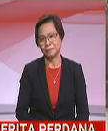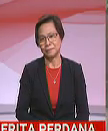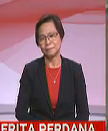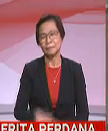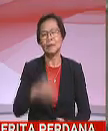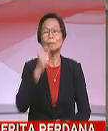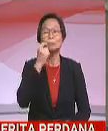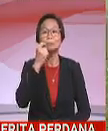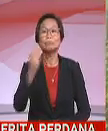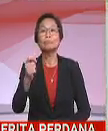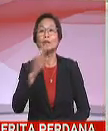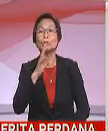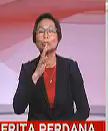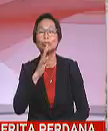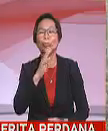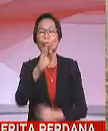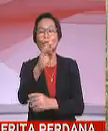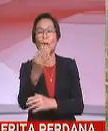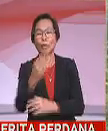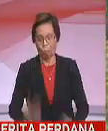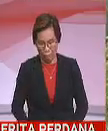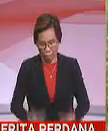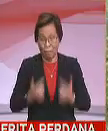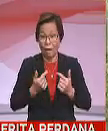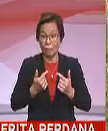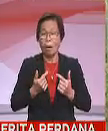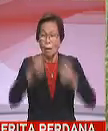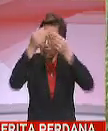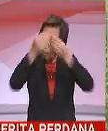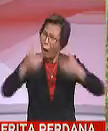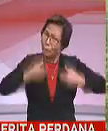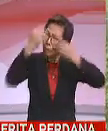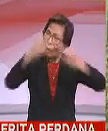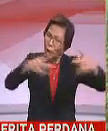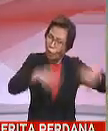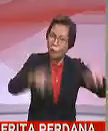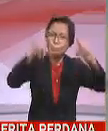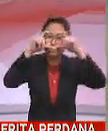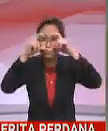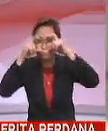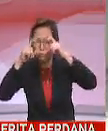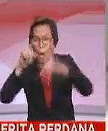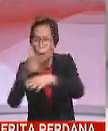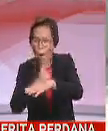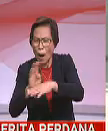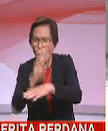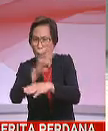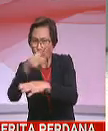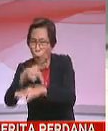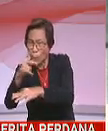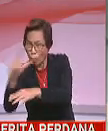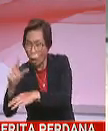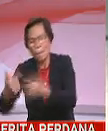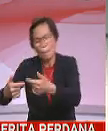Tan Sri Anwar menyatakannya menerusi Facebook Live. Beliau turut memaklumkan kedai cermin mata yang beroperasi di wilayah